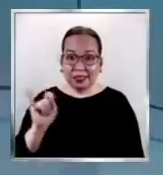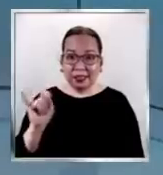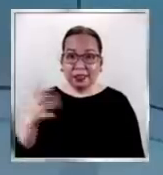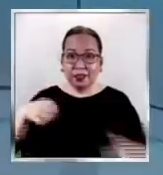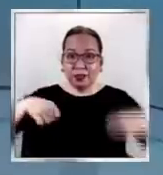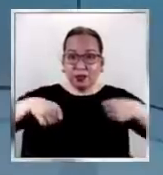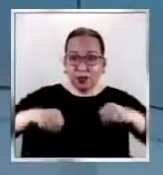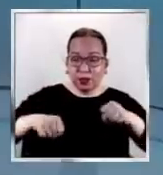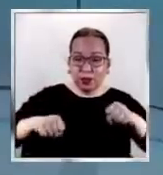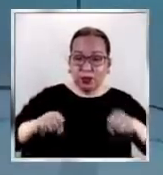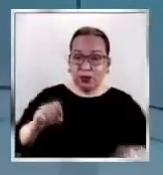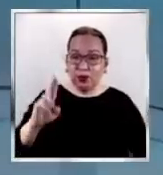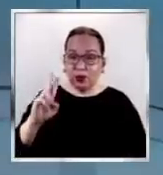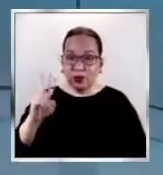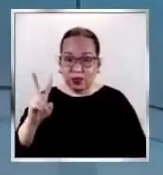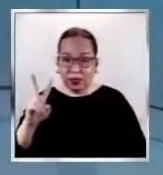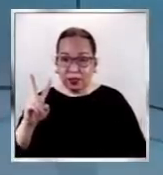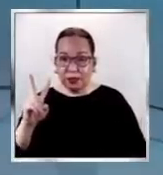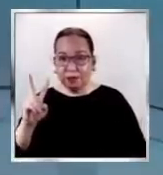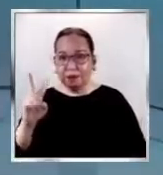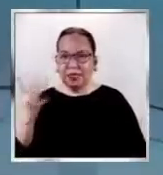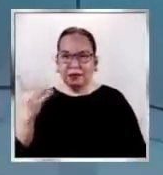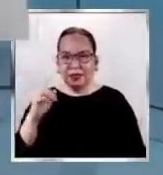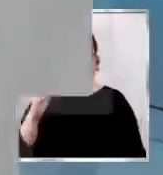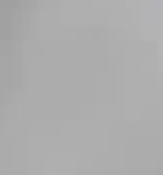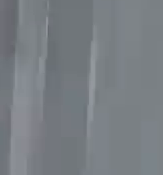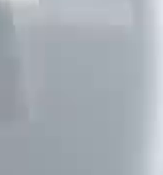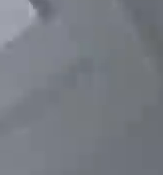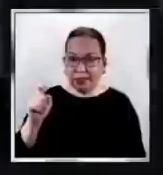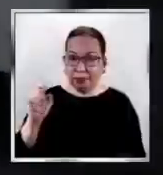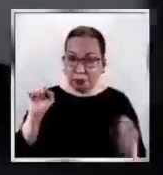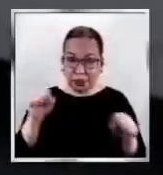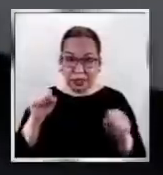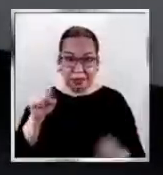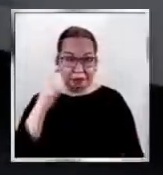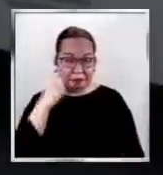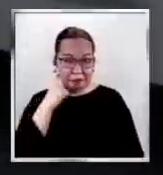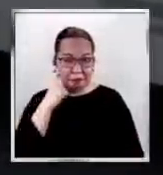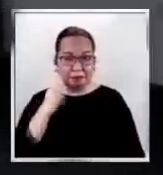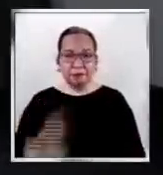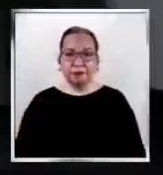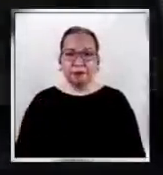TNVS? Alamin sa Pagtutok ni Dano Tingkungko.